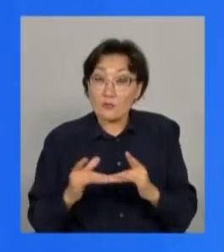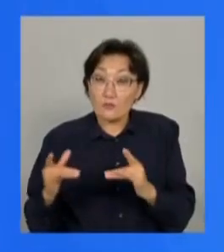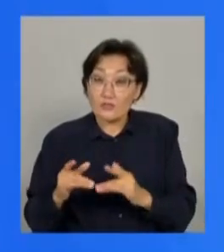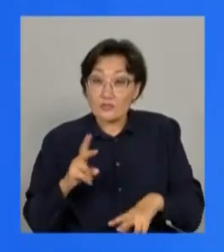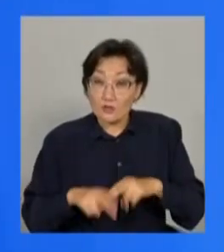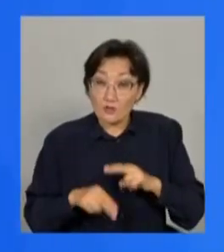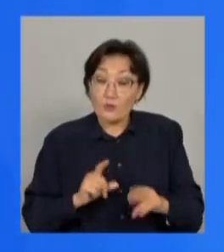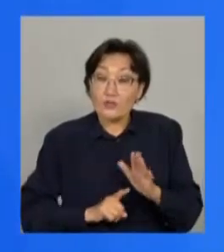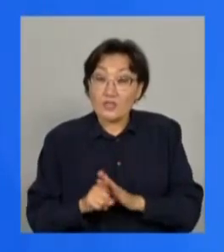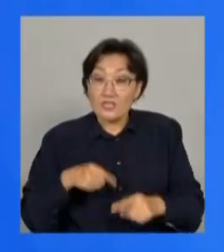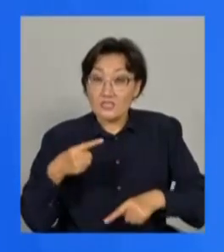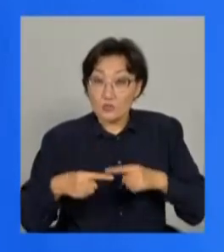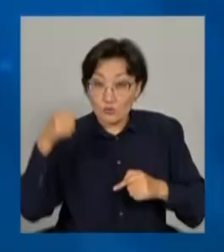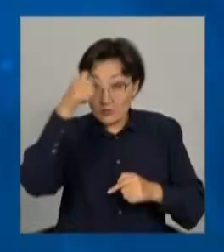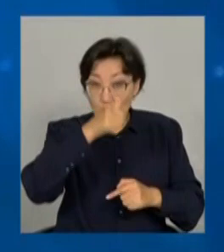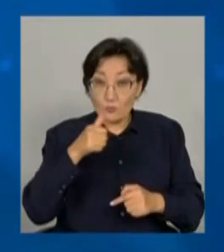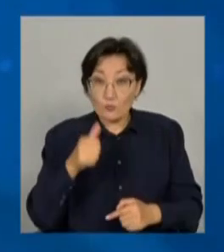этих объектов начнется в следующем году.